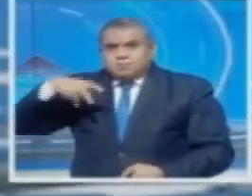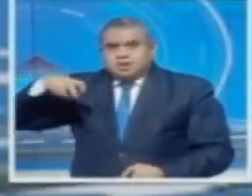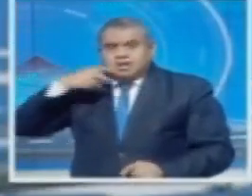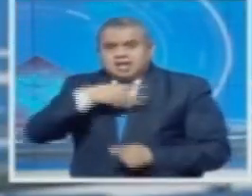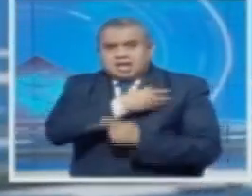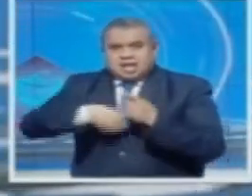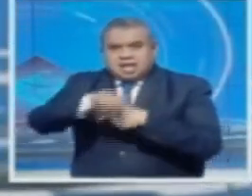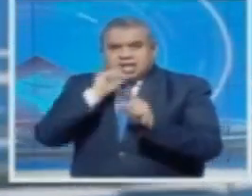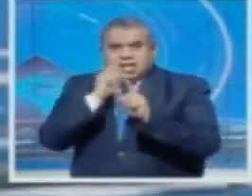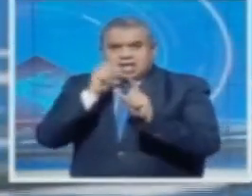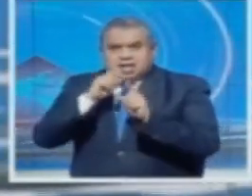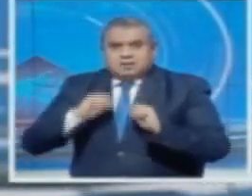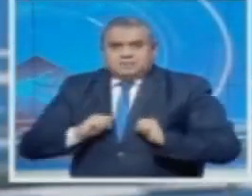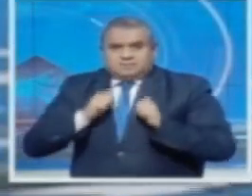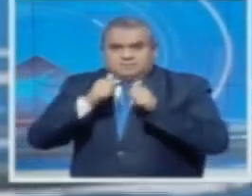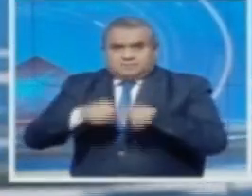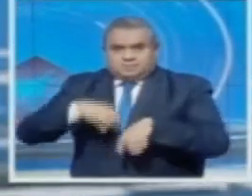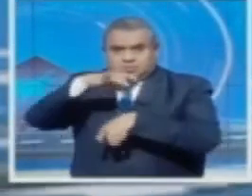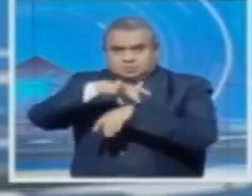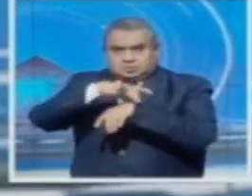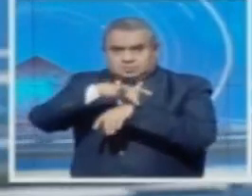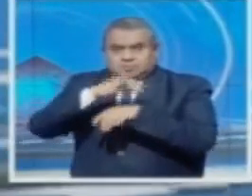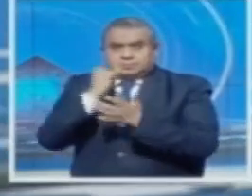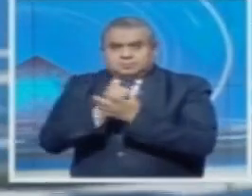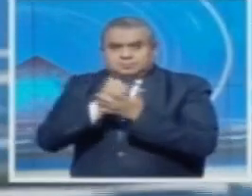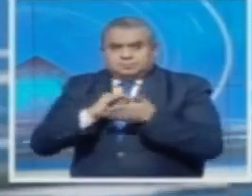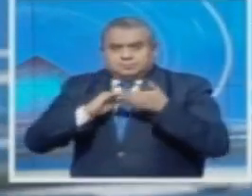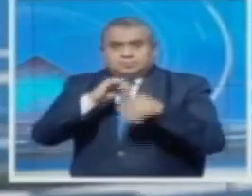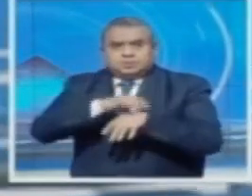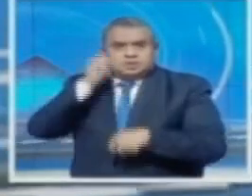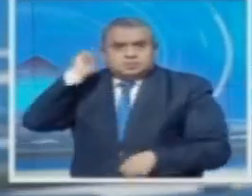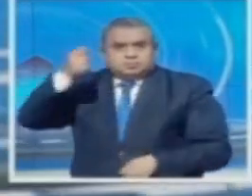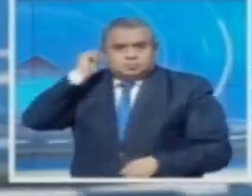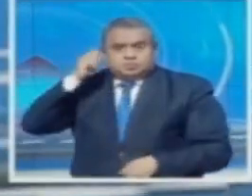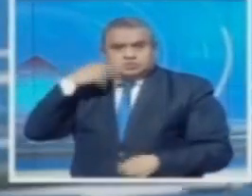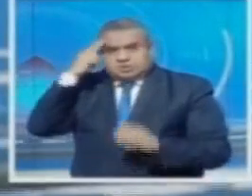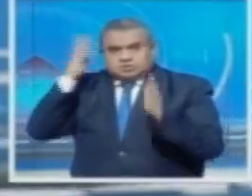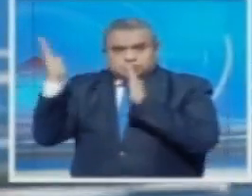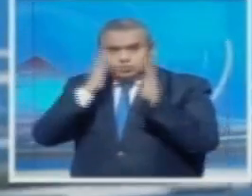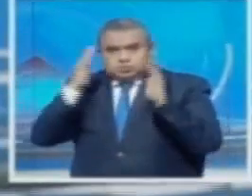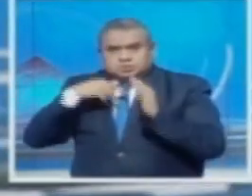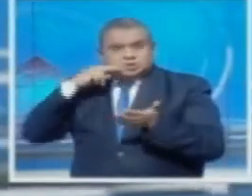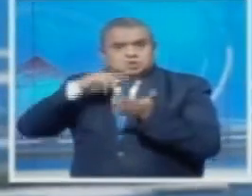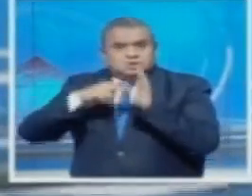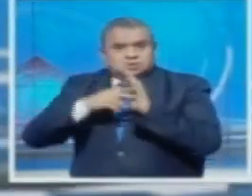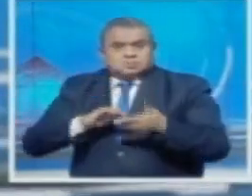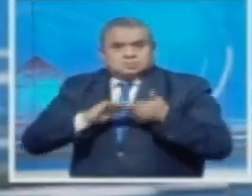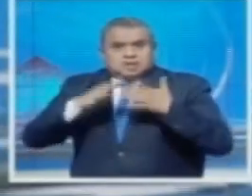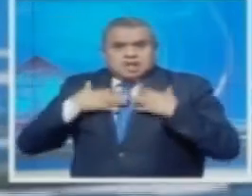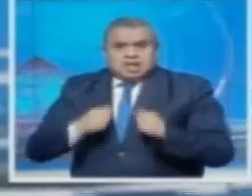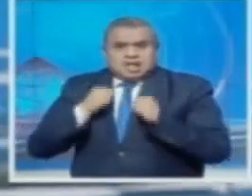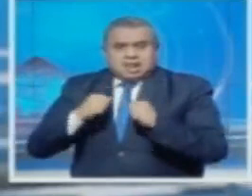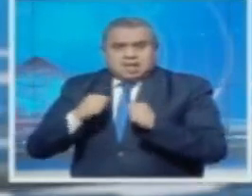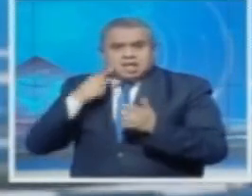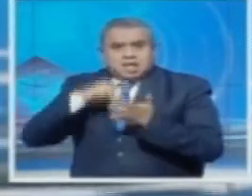9180 حاج. وقد قام الفريق الطبي للبعثة بزيارة عدد من المستشفيات السعودية للاطمئنان على